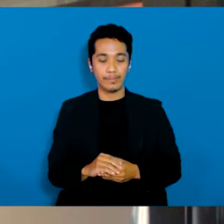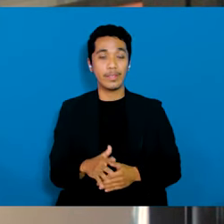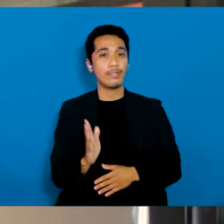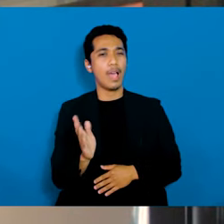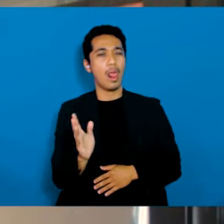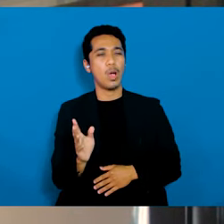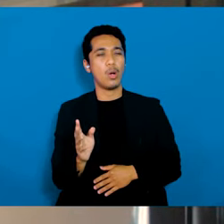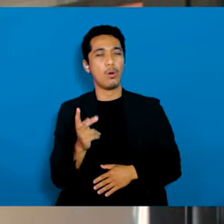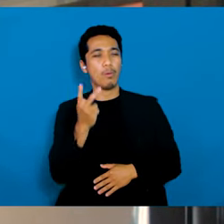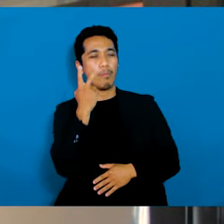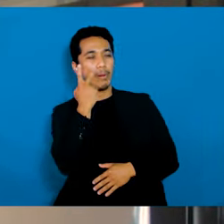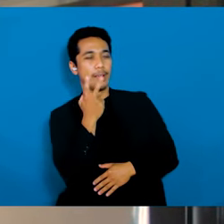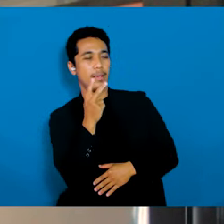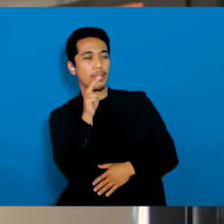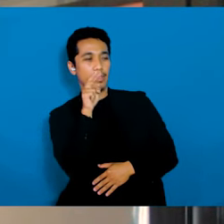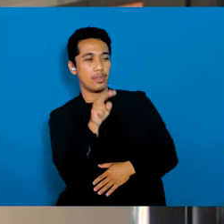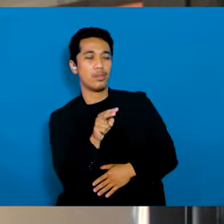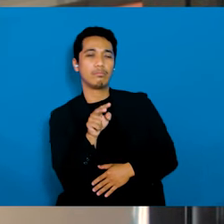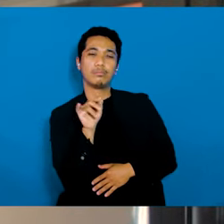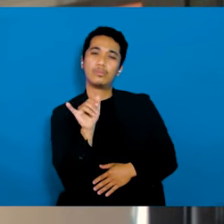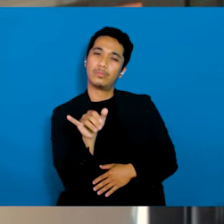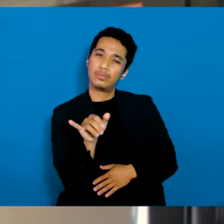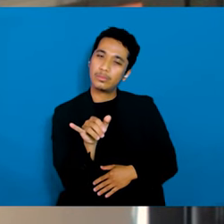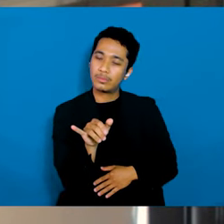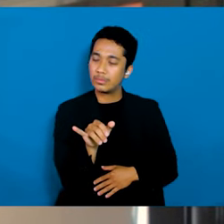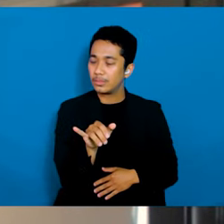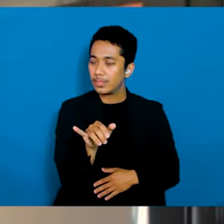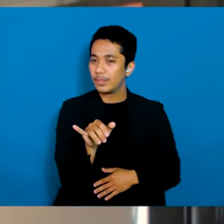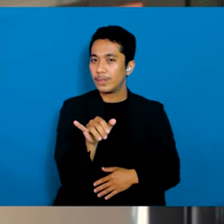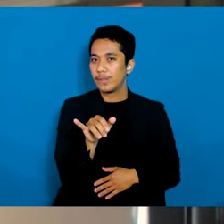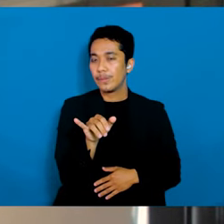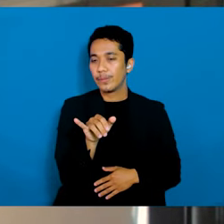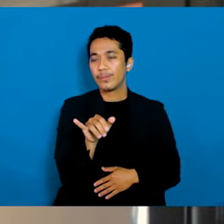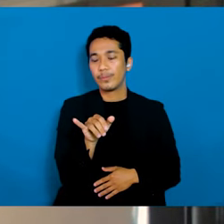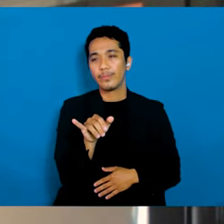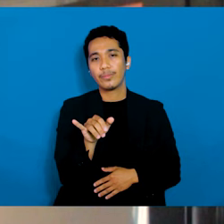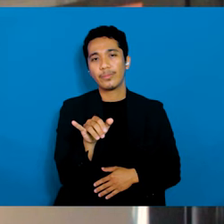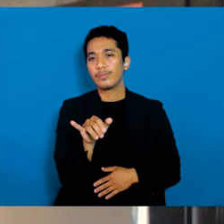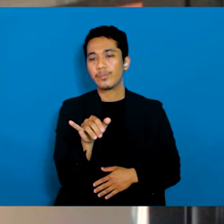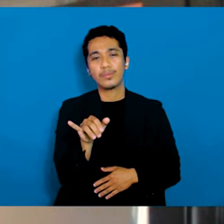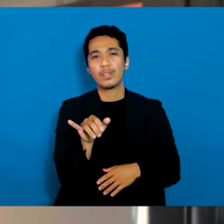disabilitas itu kalau kita melihat memang